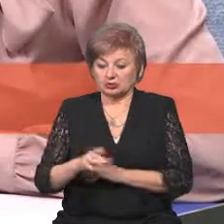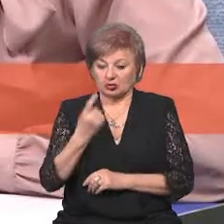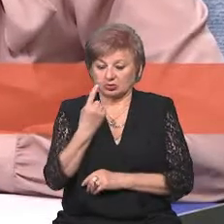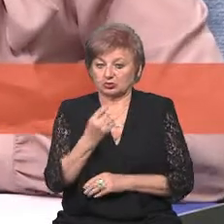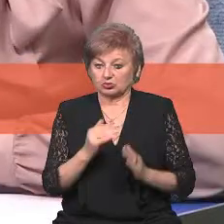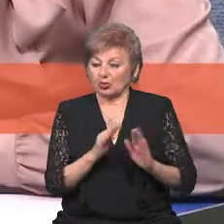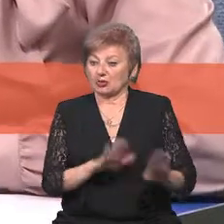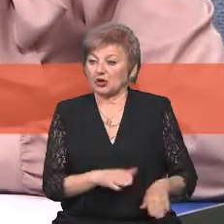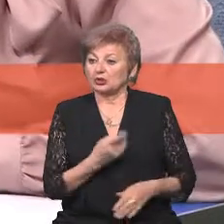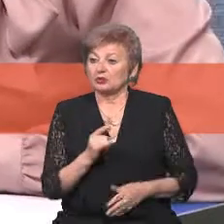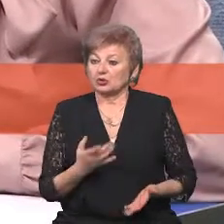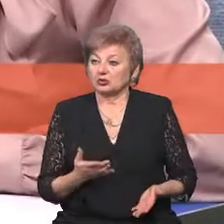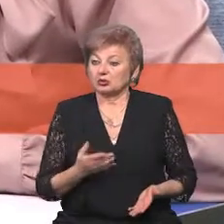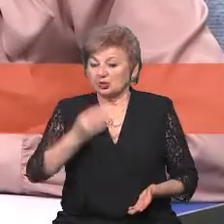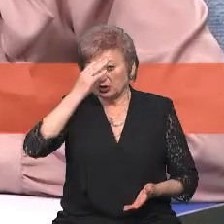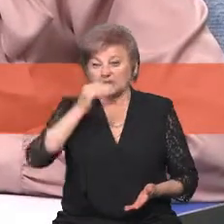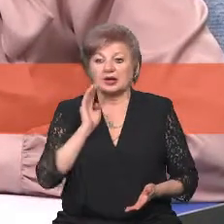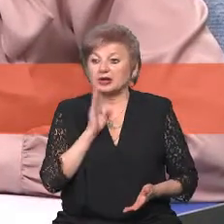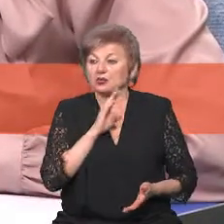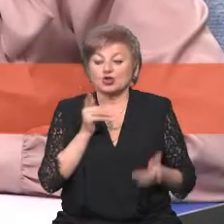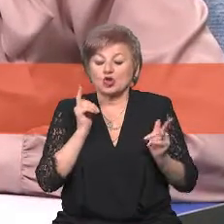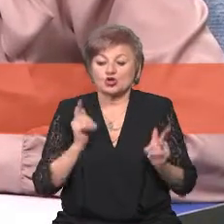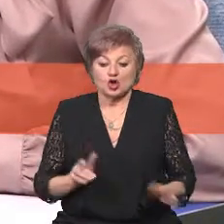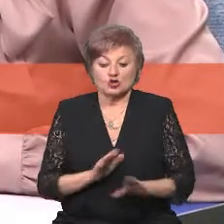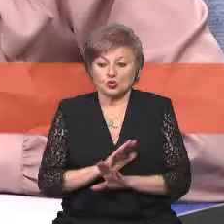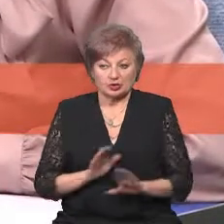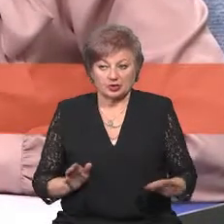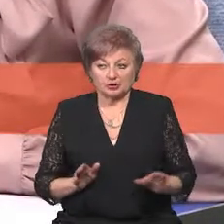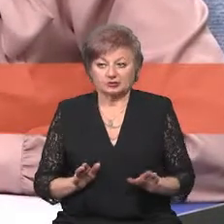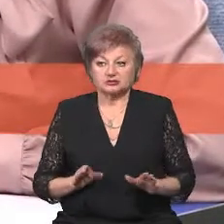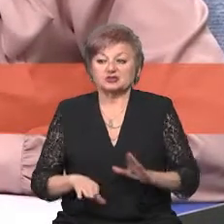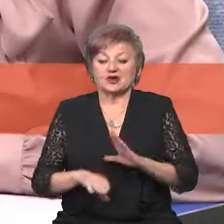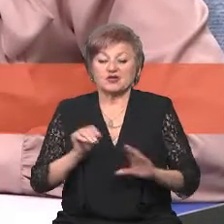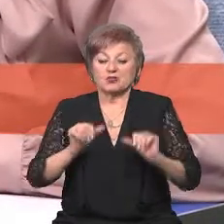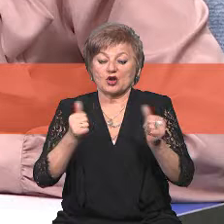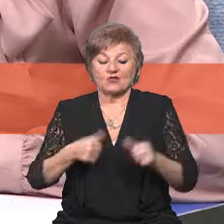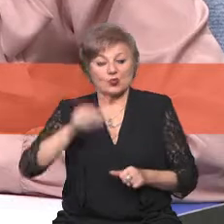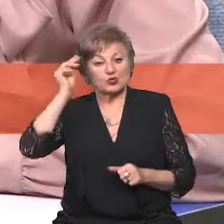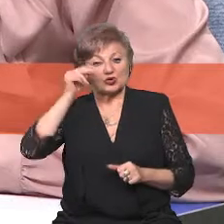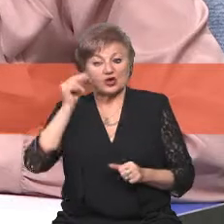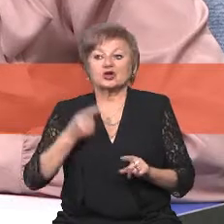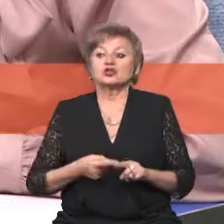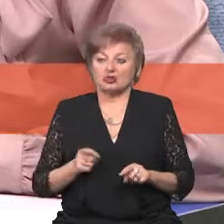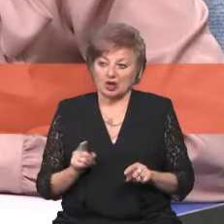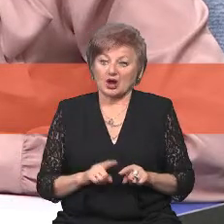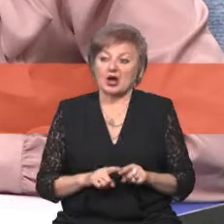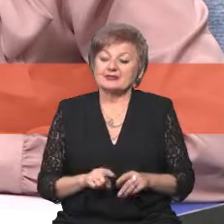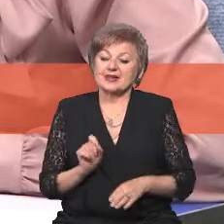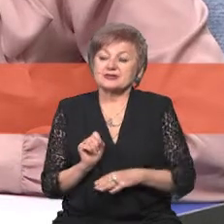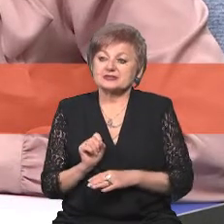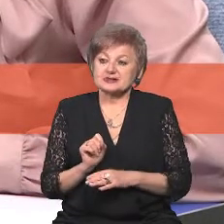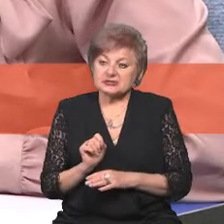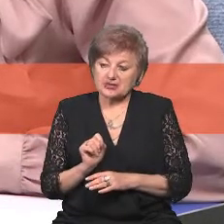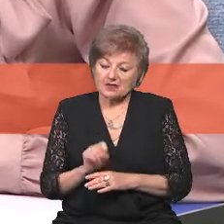Зумієте? Батьки не погоджуються, бо вибір форми навчання – це все ж таки завдання,